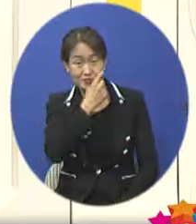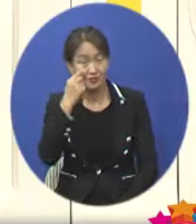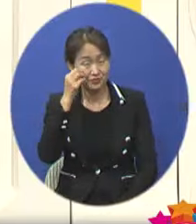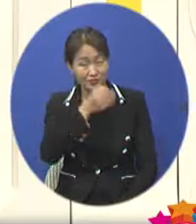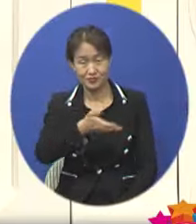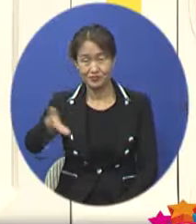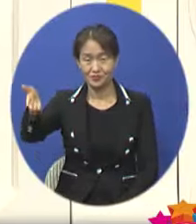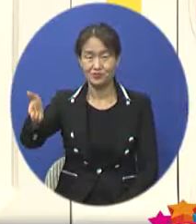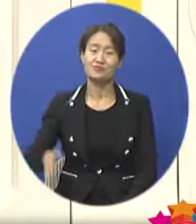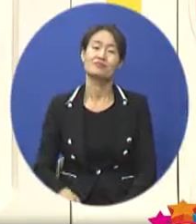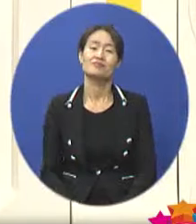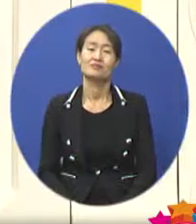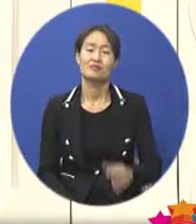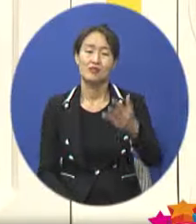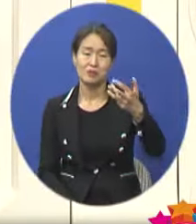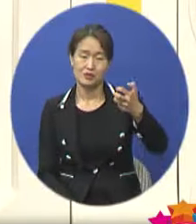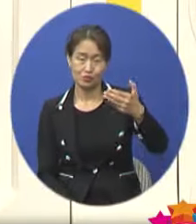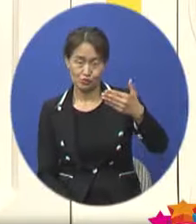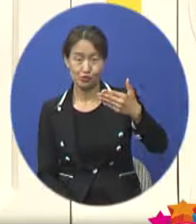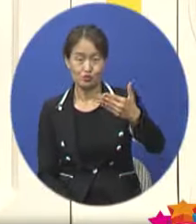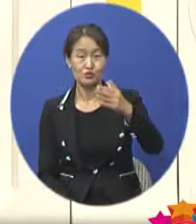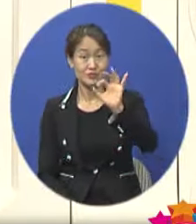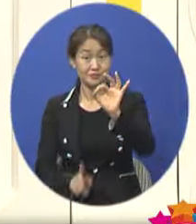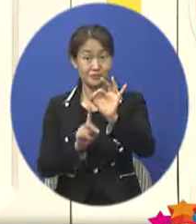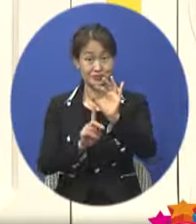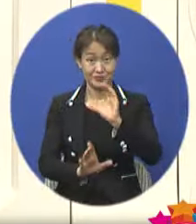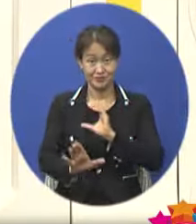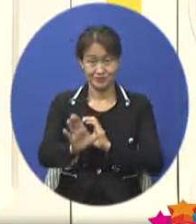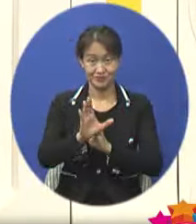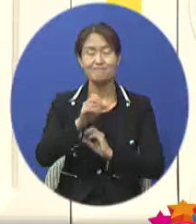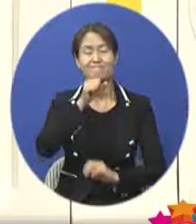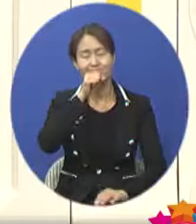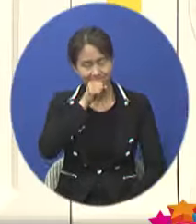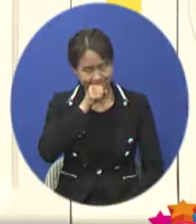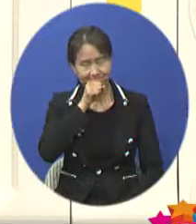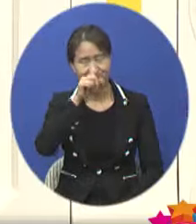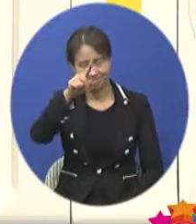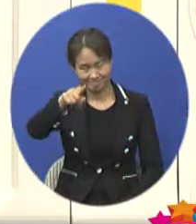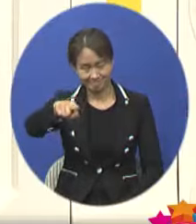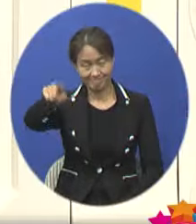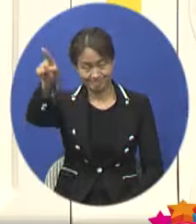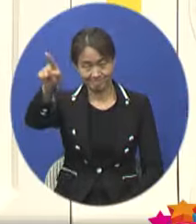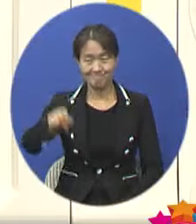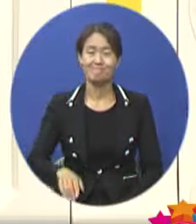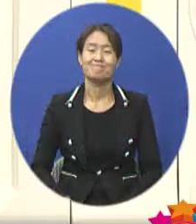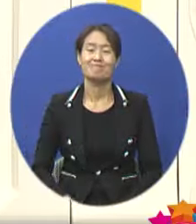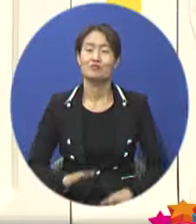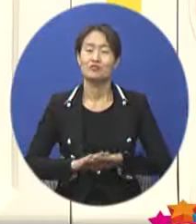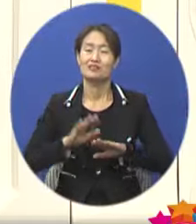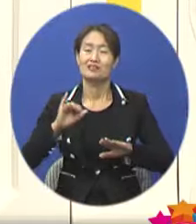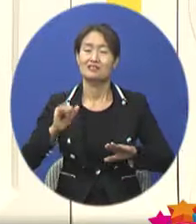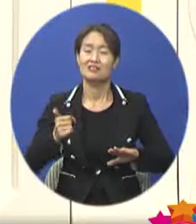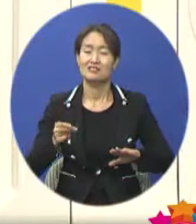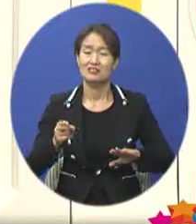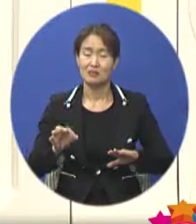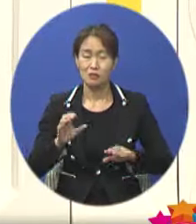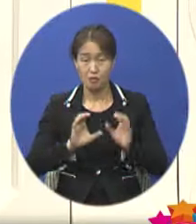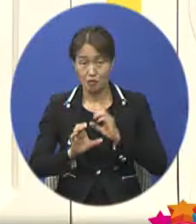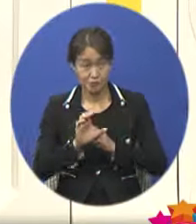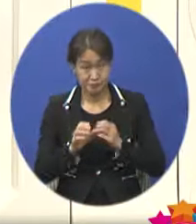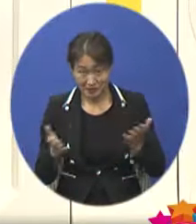같이 보여주세요. 8점, 9점, 9점, 보너스 10점. 10점. 네. 내가 진짜 손흥영님도 보너스 10점 안 드렸지만